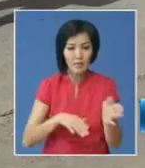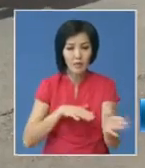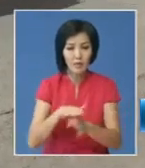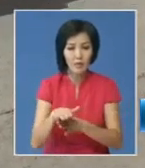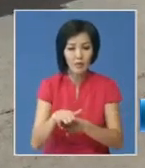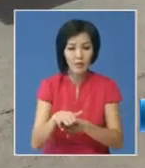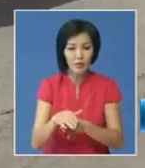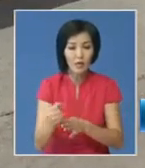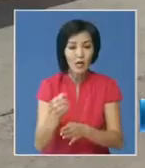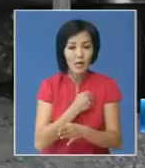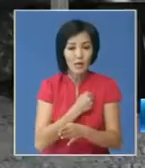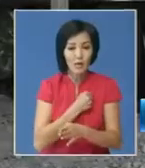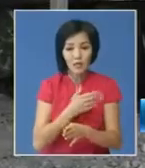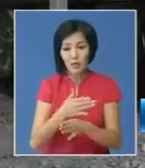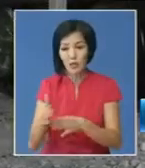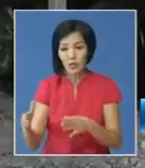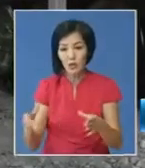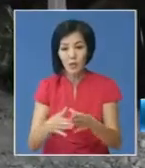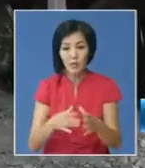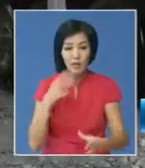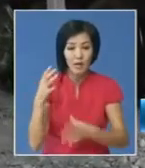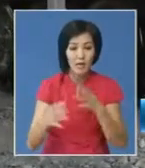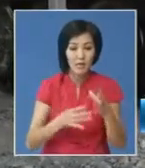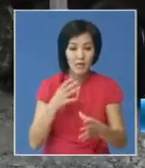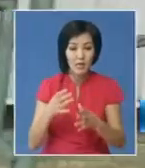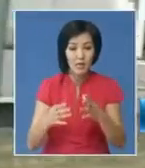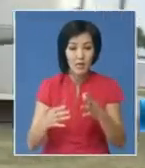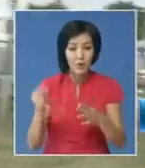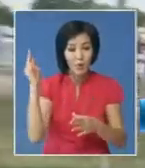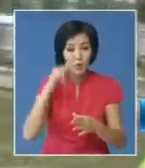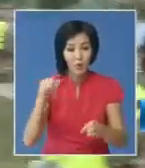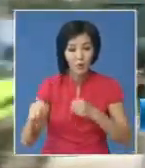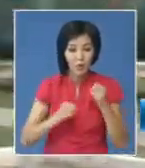іс-қимыл жоспарына сай жеке құрам халықаралық оқу-жаттығу жиындарына үнемі қатысып тұрады.